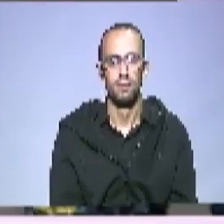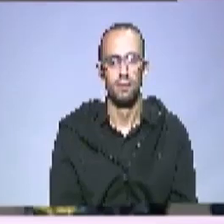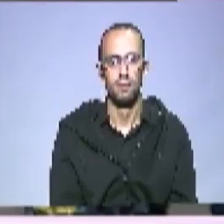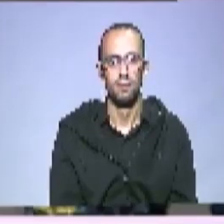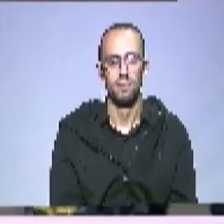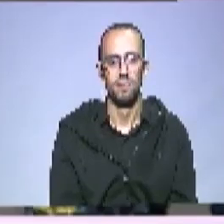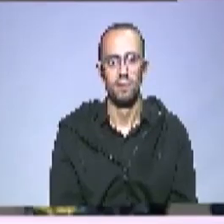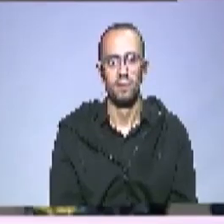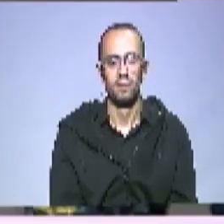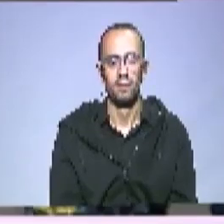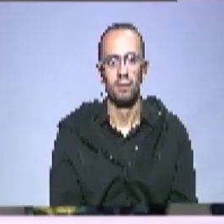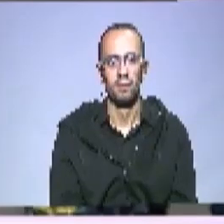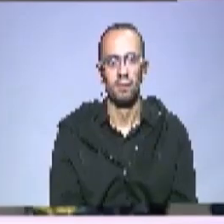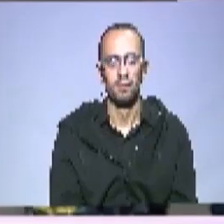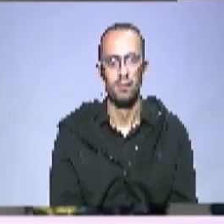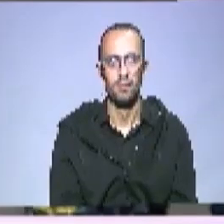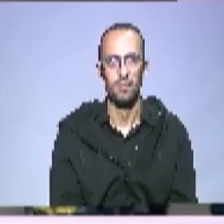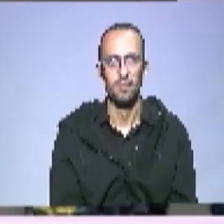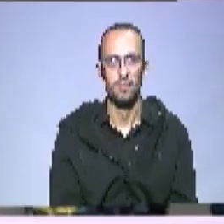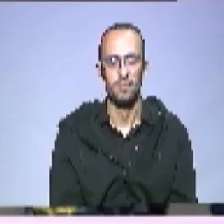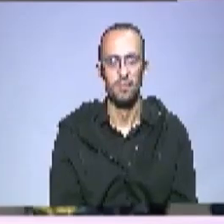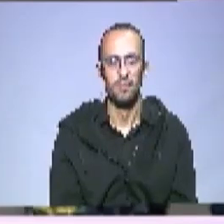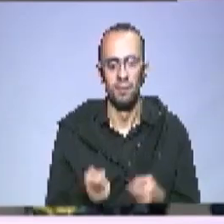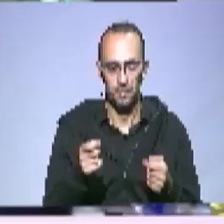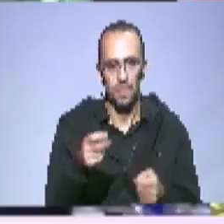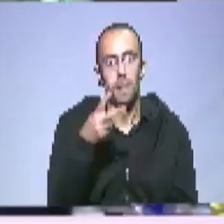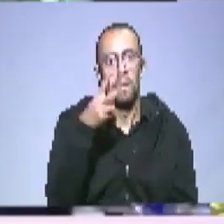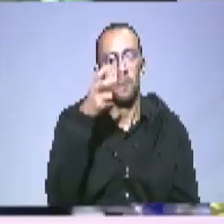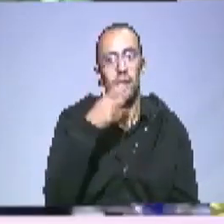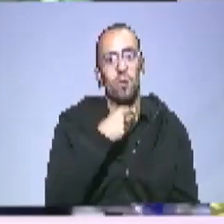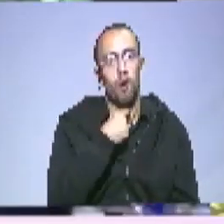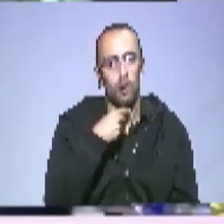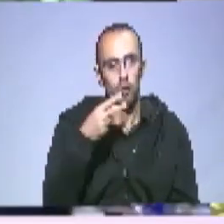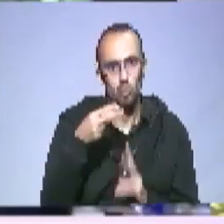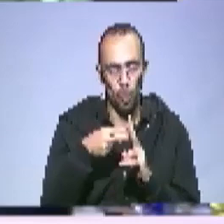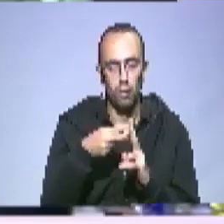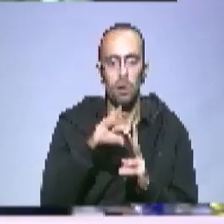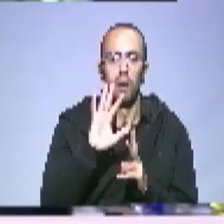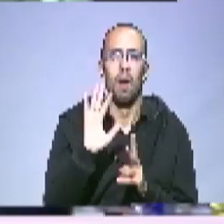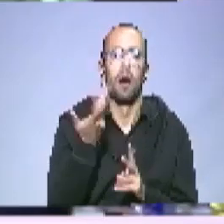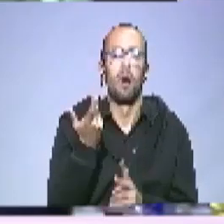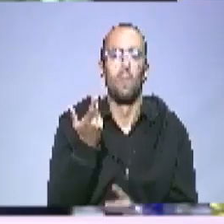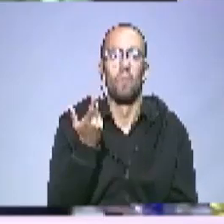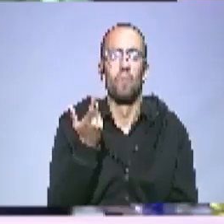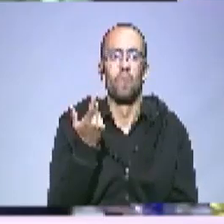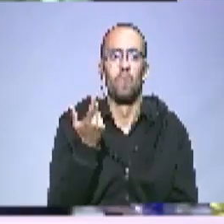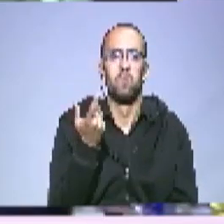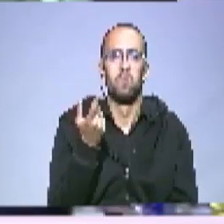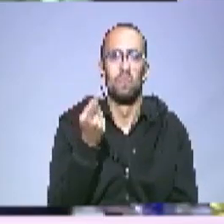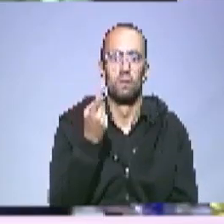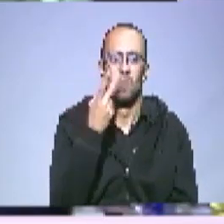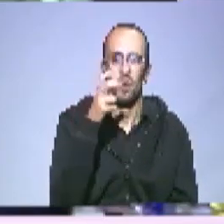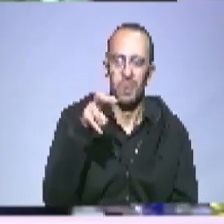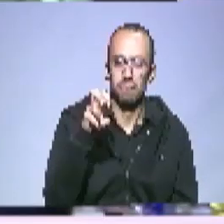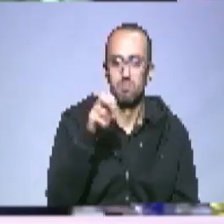كباب الحله. كيكه بنحطها على 200 درجه او 180 درجه، بس من 200 يعني الفرن تشتغل من